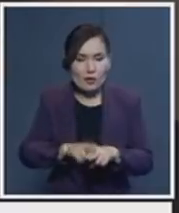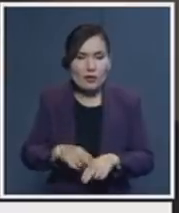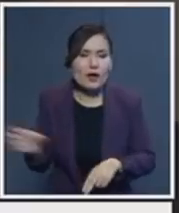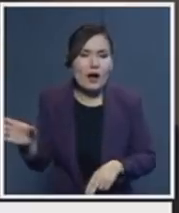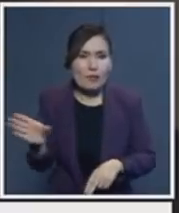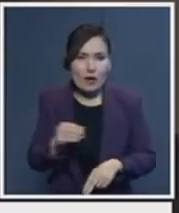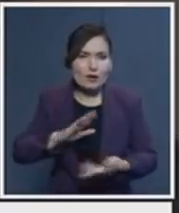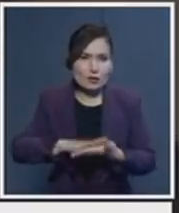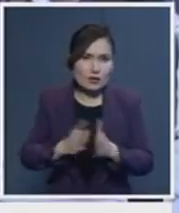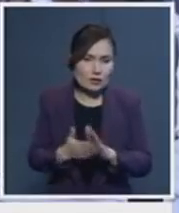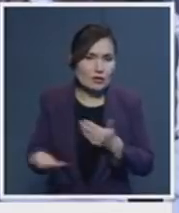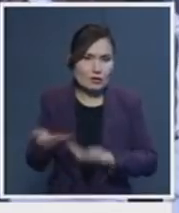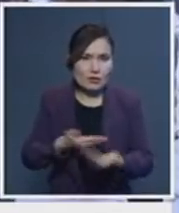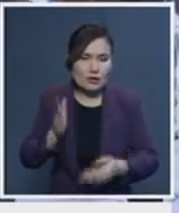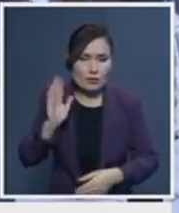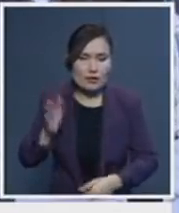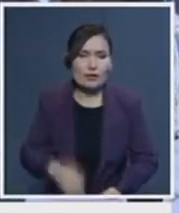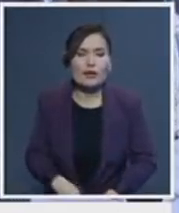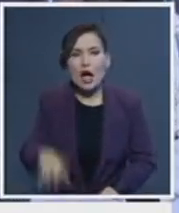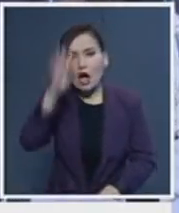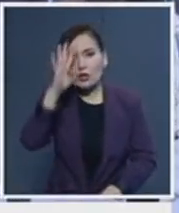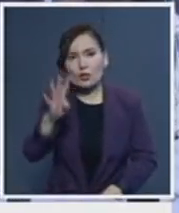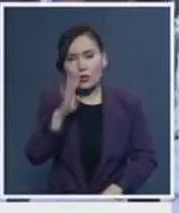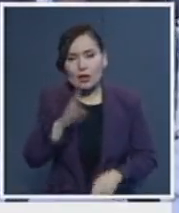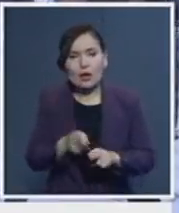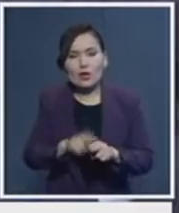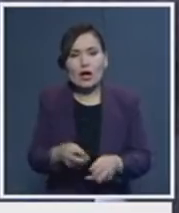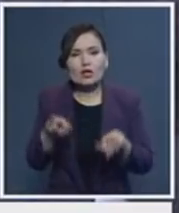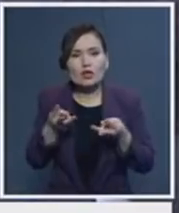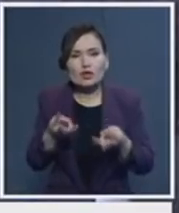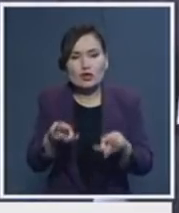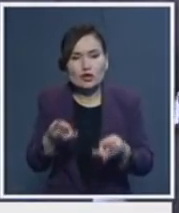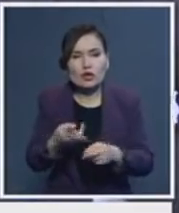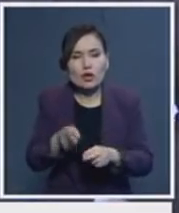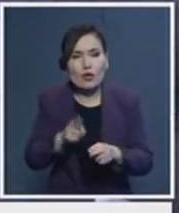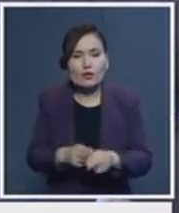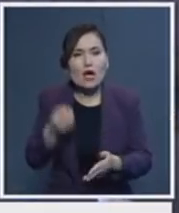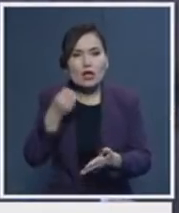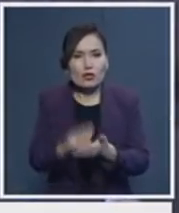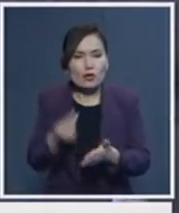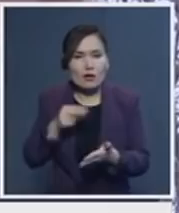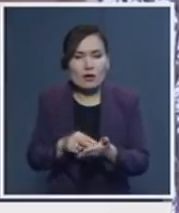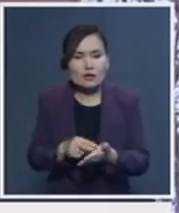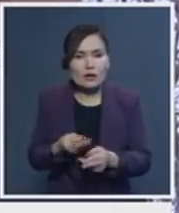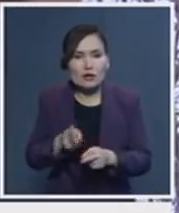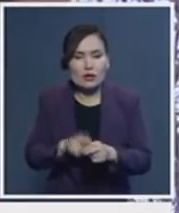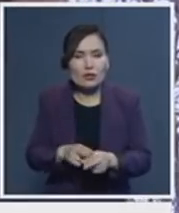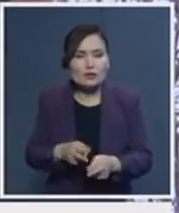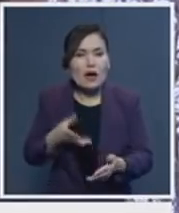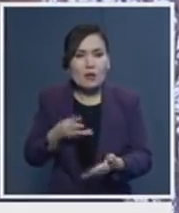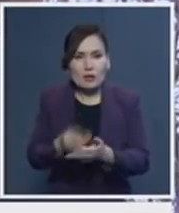хабар беріледі. Тағы 4 ай жылу ақысын қымбат төлеуге қарсы жұрт қол қусырып отыра бермеуге бекінген. Есептегіш